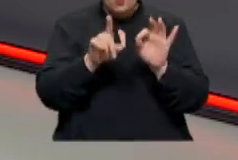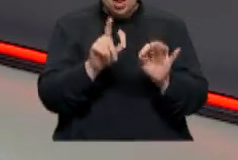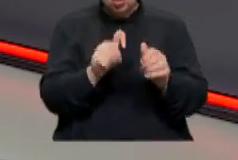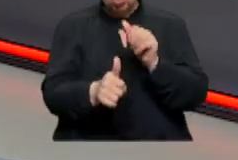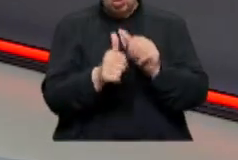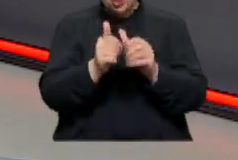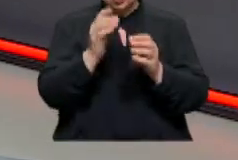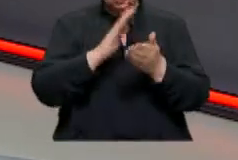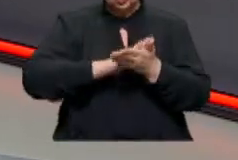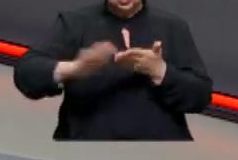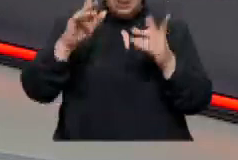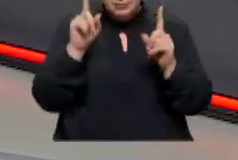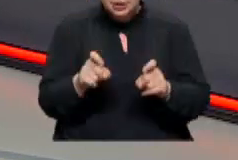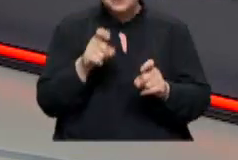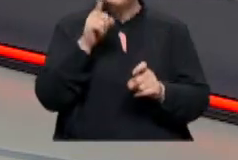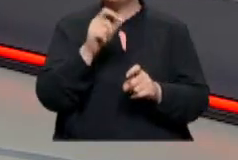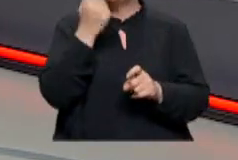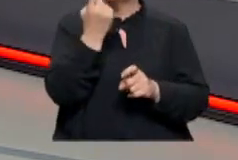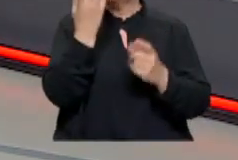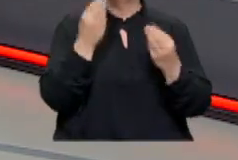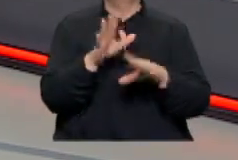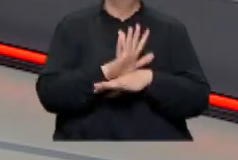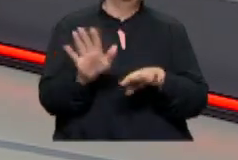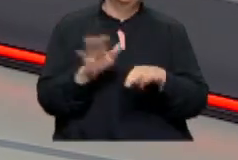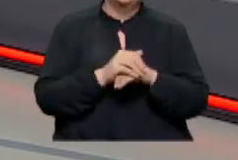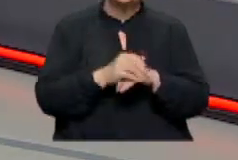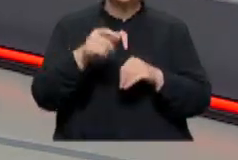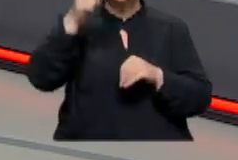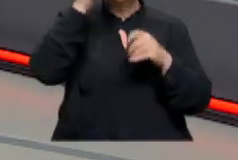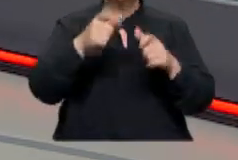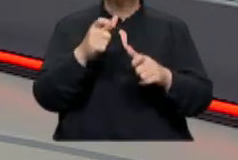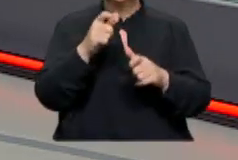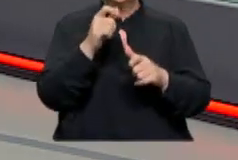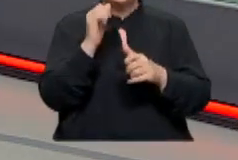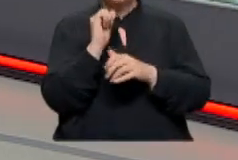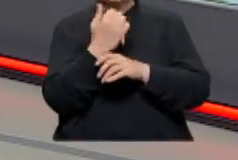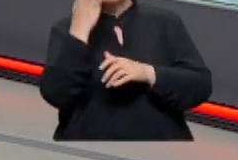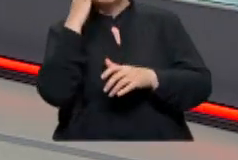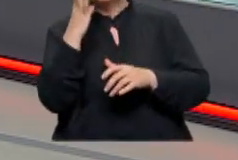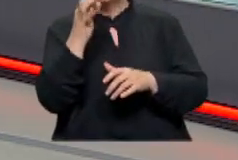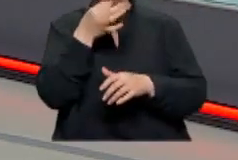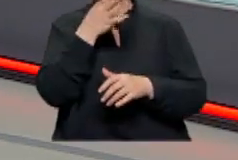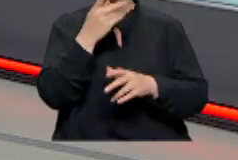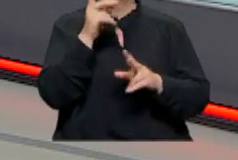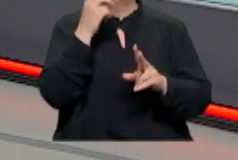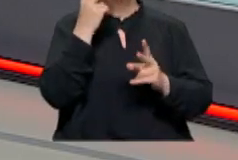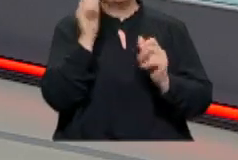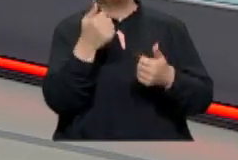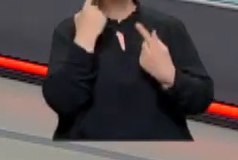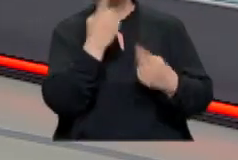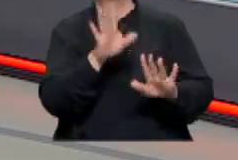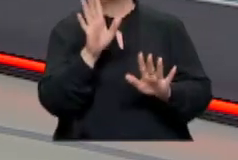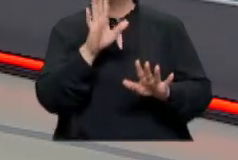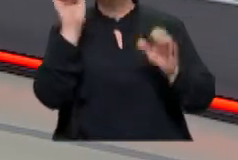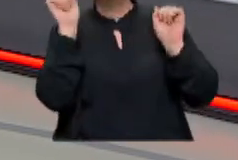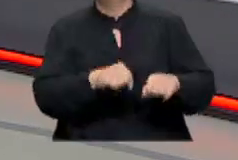mi? Bunların hiçbiri olmaz. Bu ülkede yetenek hiçe sayılıyor. Yeteneğe adeta